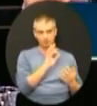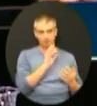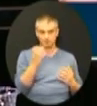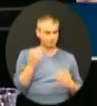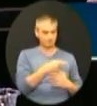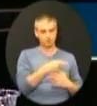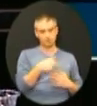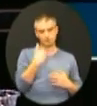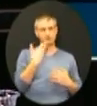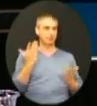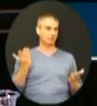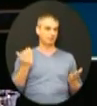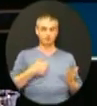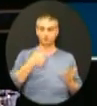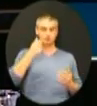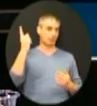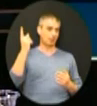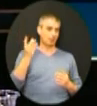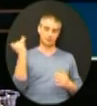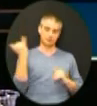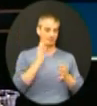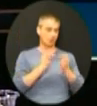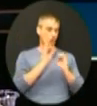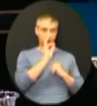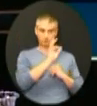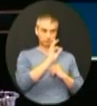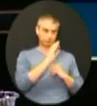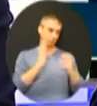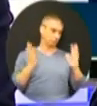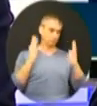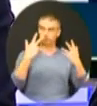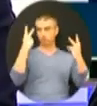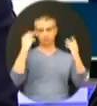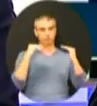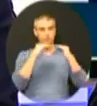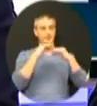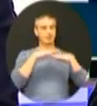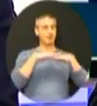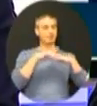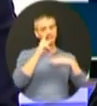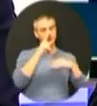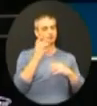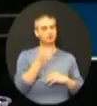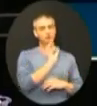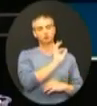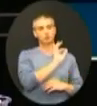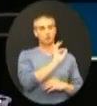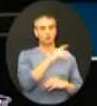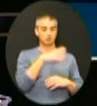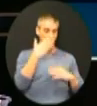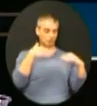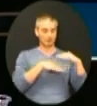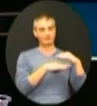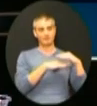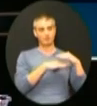שהמינוי יהיה של שר יביא עורך דין שיהיה בסדר גודל כמובן שיתאים לתפקיד אבל שזה מינוי שלו יהיה לו אותו